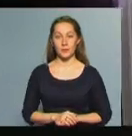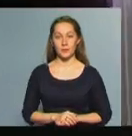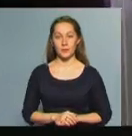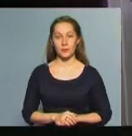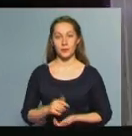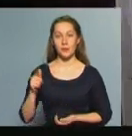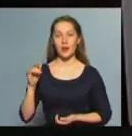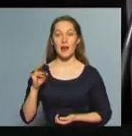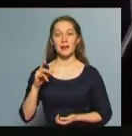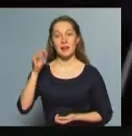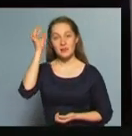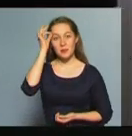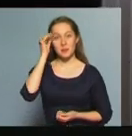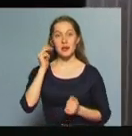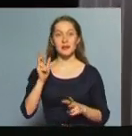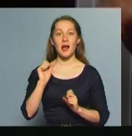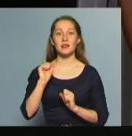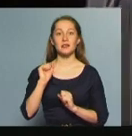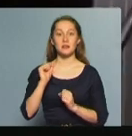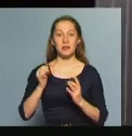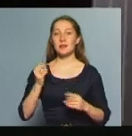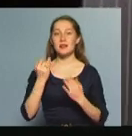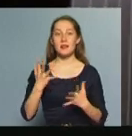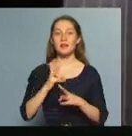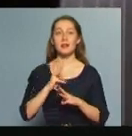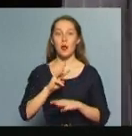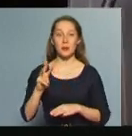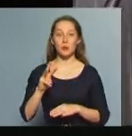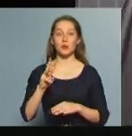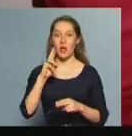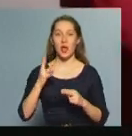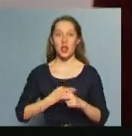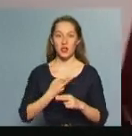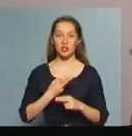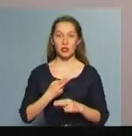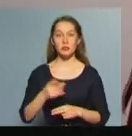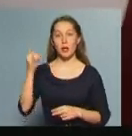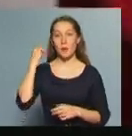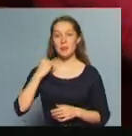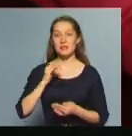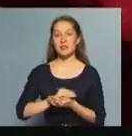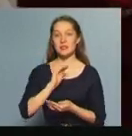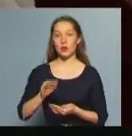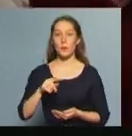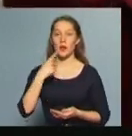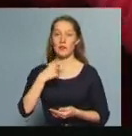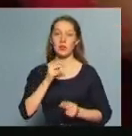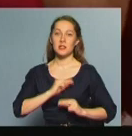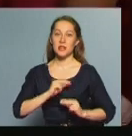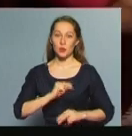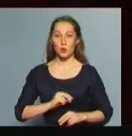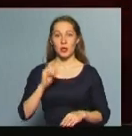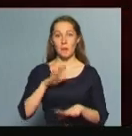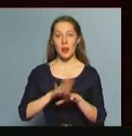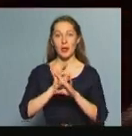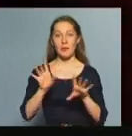Галина Нагорных вспоминает, как за считанные минуты лишилась своей пенсии. Выходной с незнакомого номера позвонила якобы сотрудница банка.